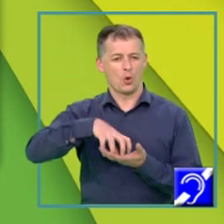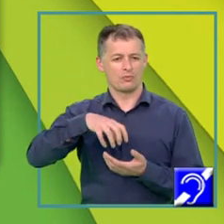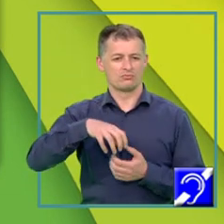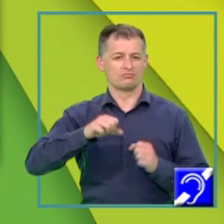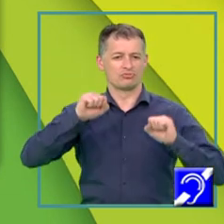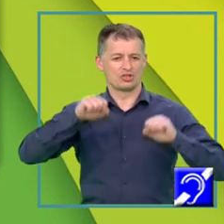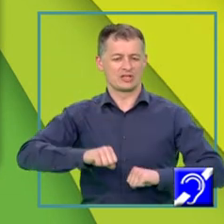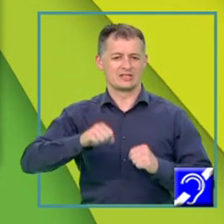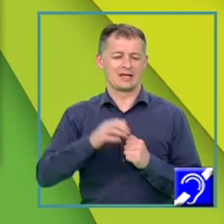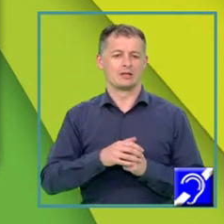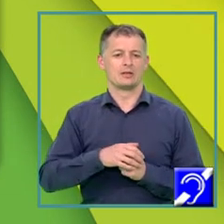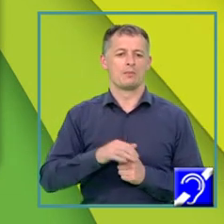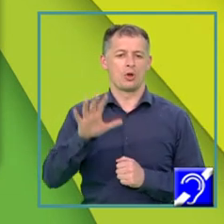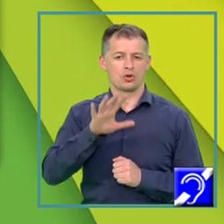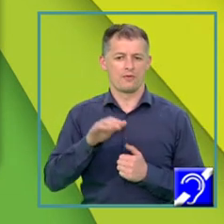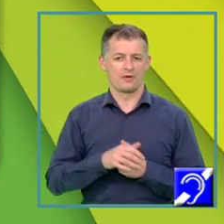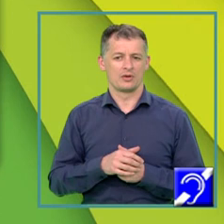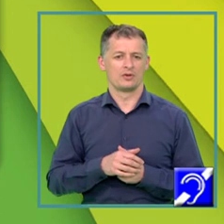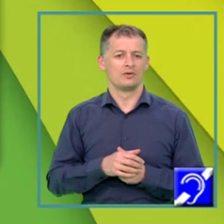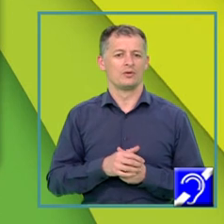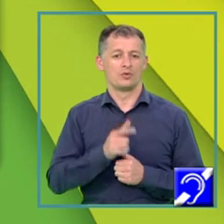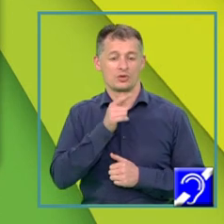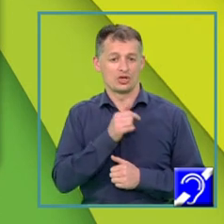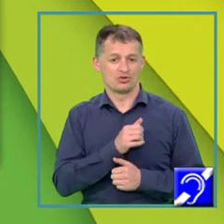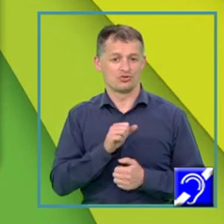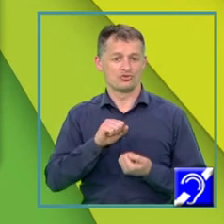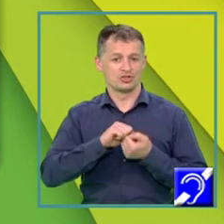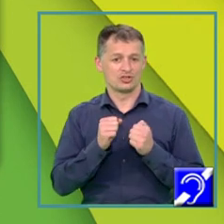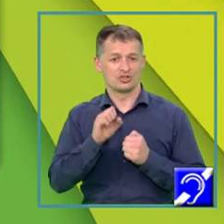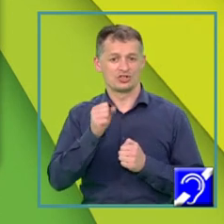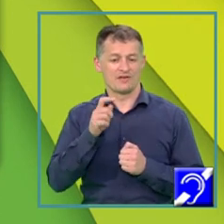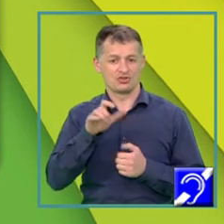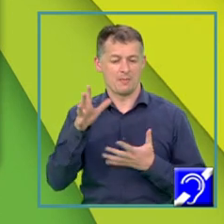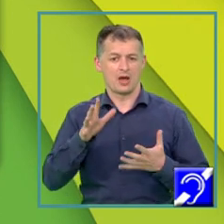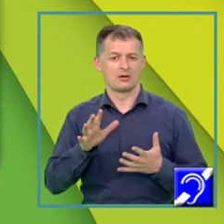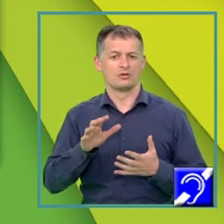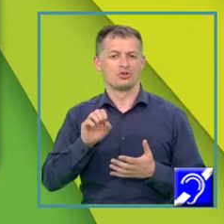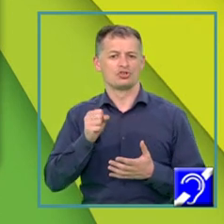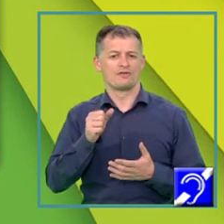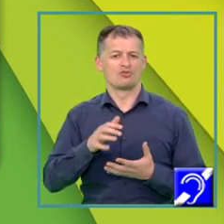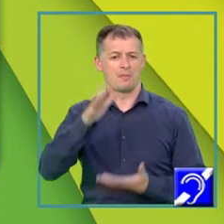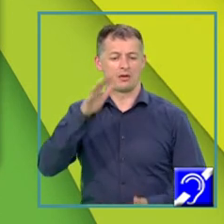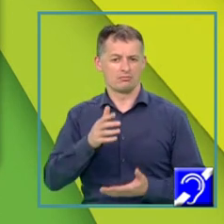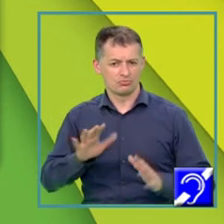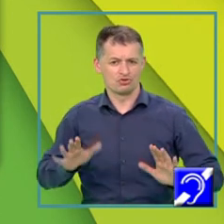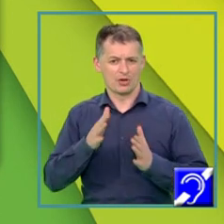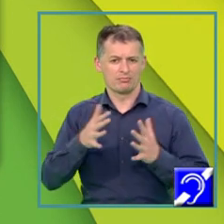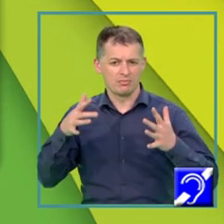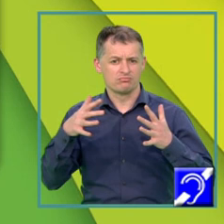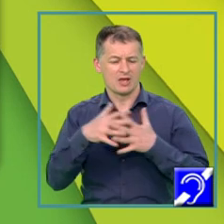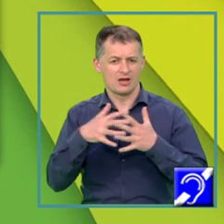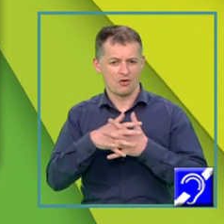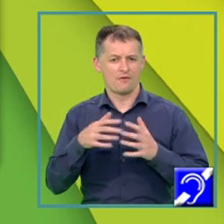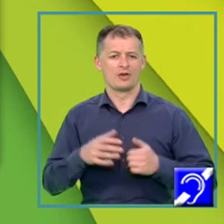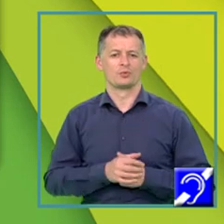pentru pregătirea asaltului final, Ștefan cel Mare dezlănțuie contraatacul. Din nou, despre cine era vorba? Despre regele Matei Corvin